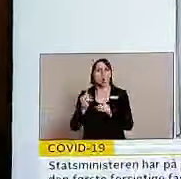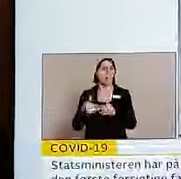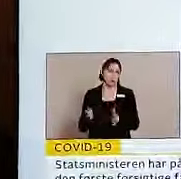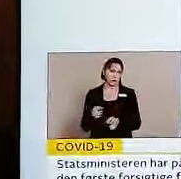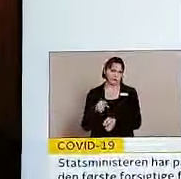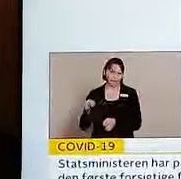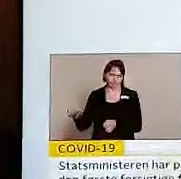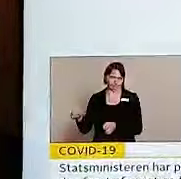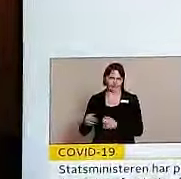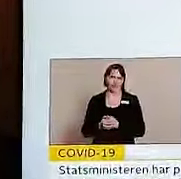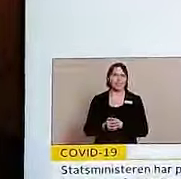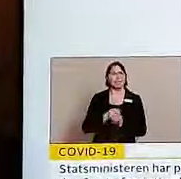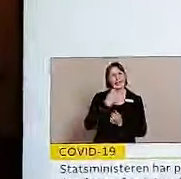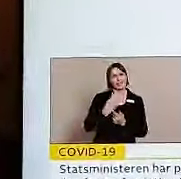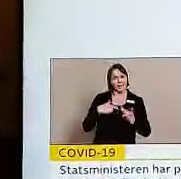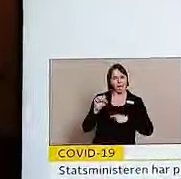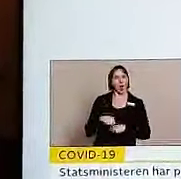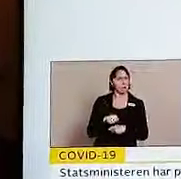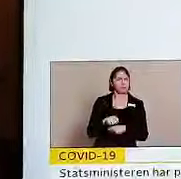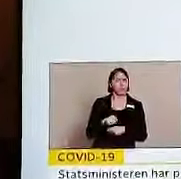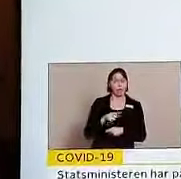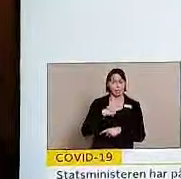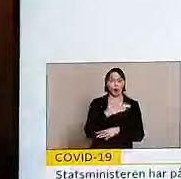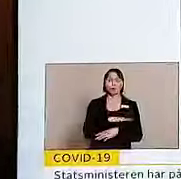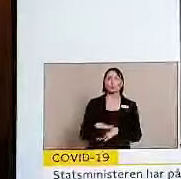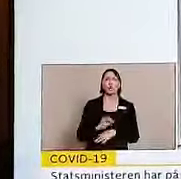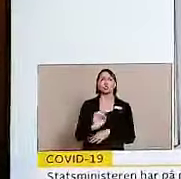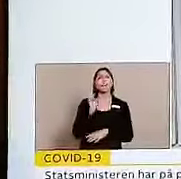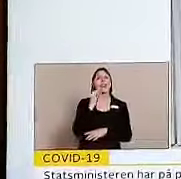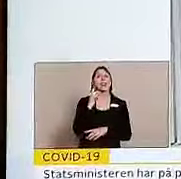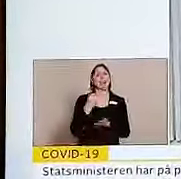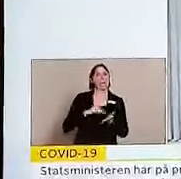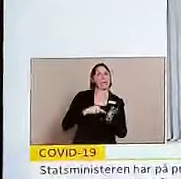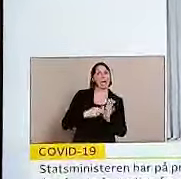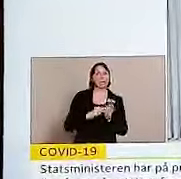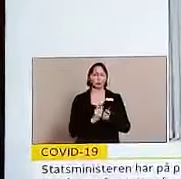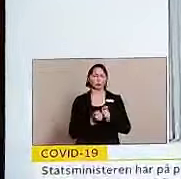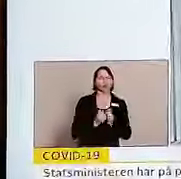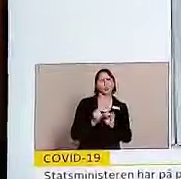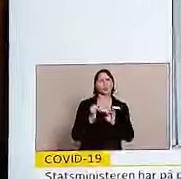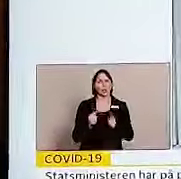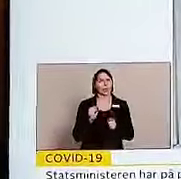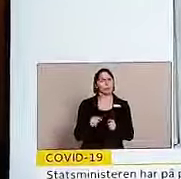sige, det handler altså om at indrette også vores børns hverdag på nah, hvor man kul altså, hada.